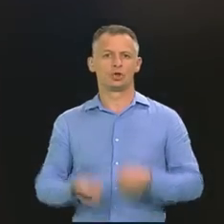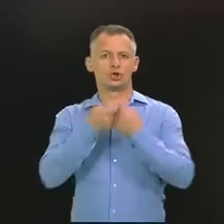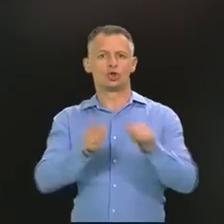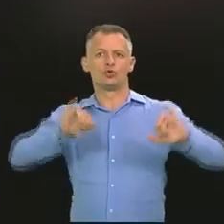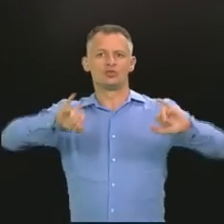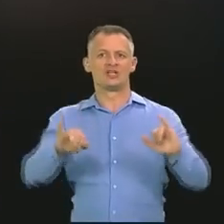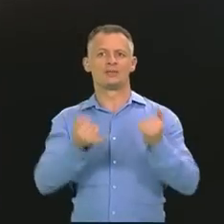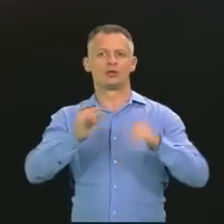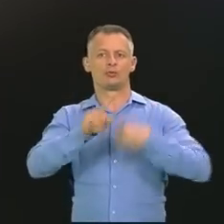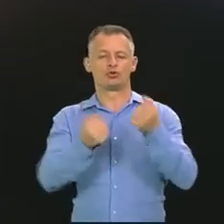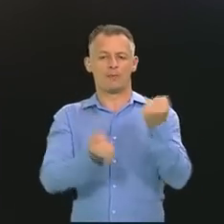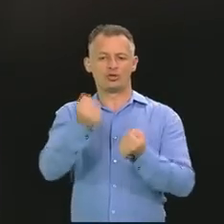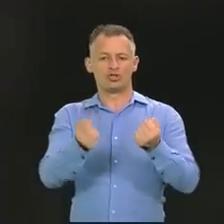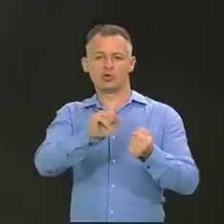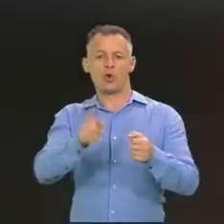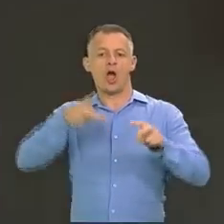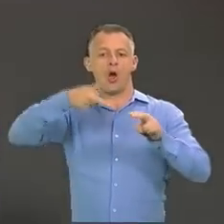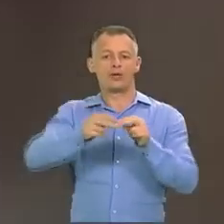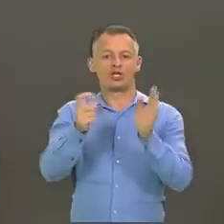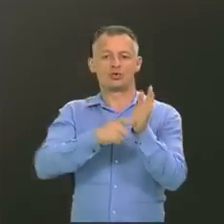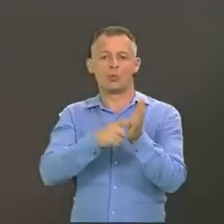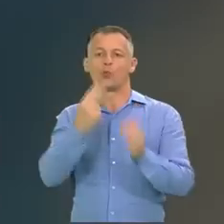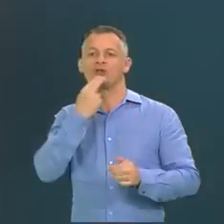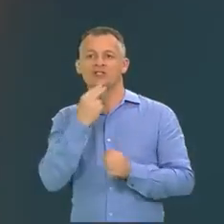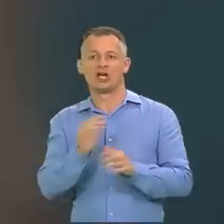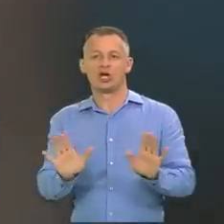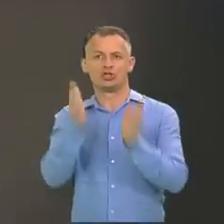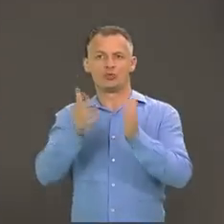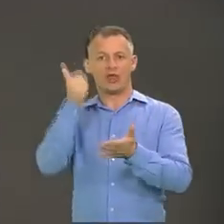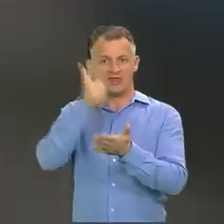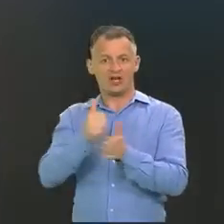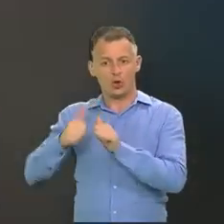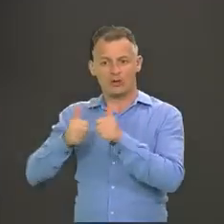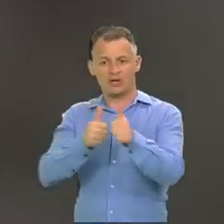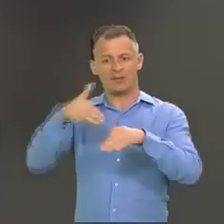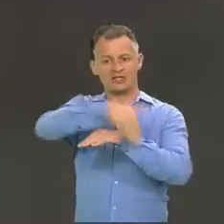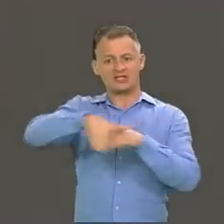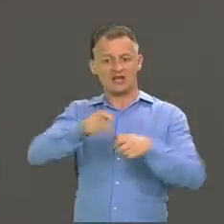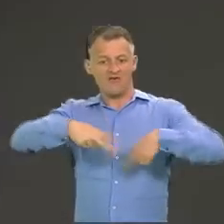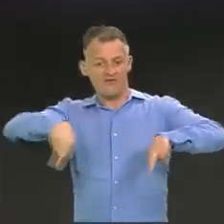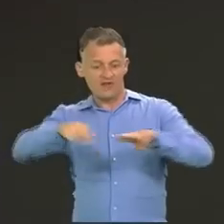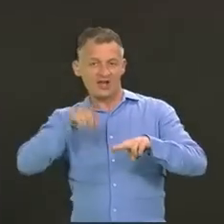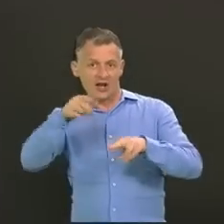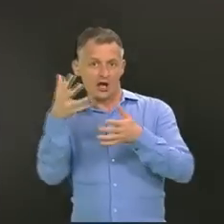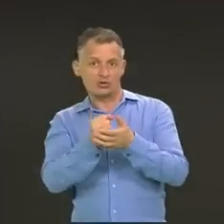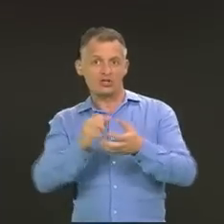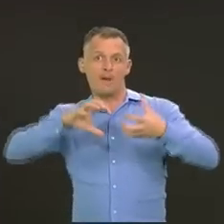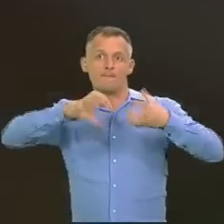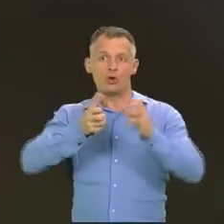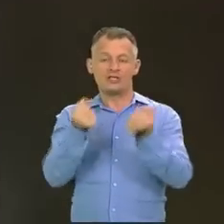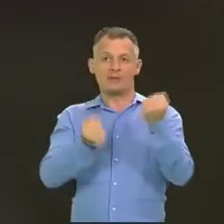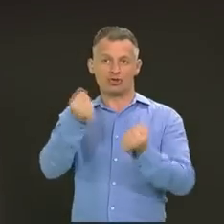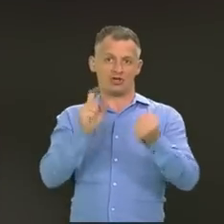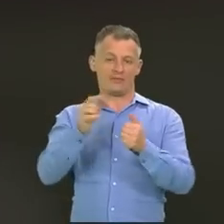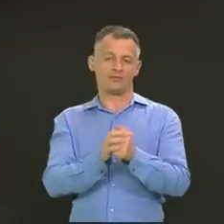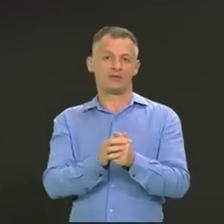Totul s-a întâmplat când o mașină nu a oprit la semnalele polițiștilor, a început o adevărată urmărire pe străzi, iar într-un final aceștia au reușit să blocheze